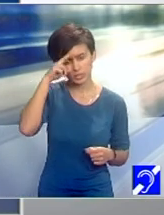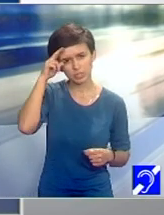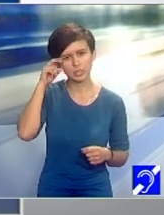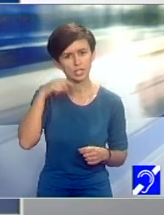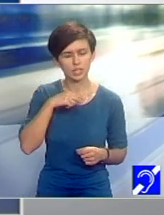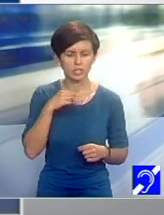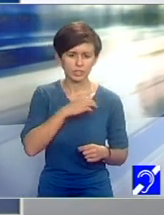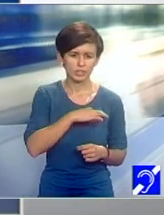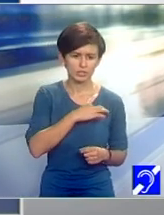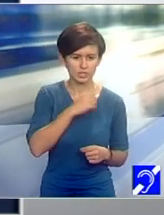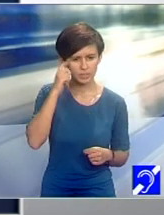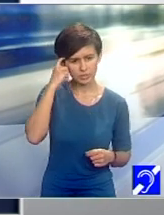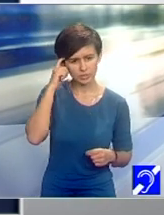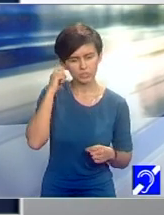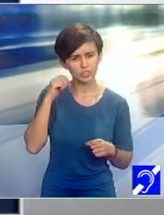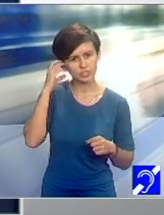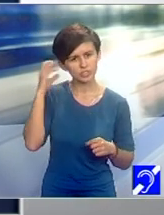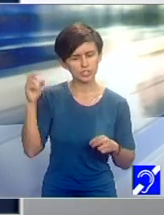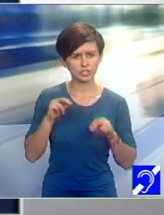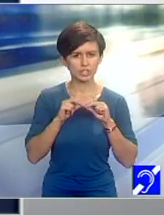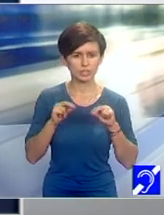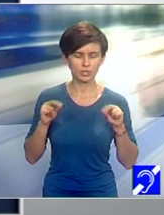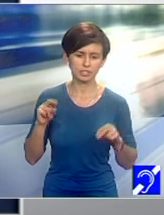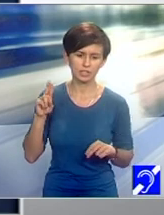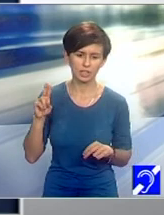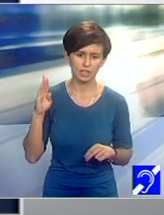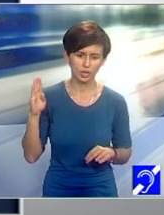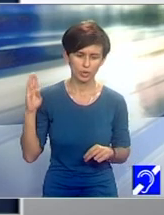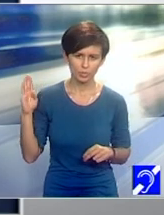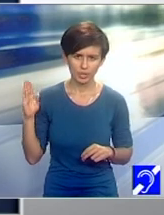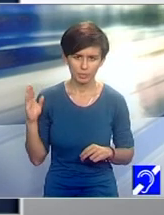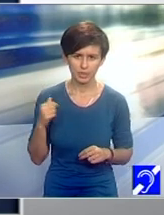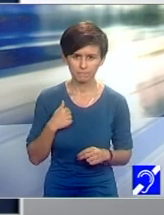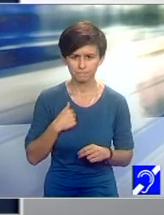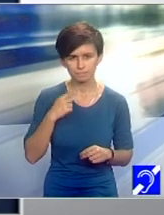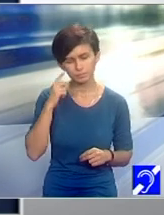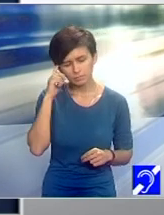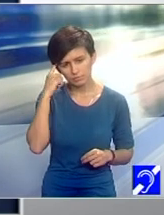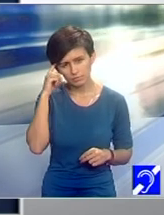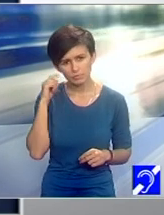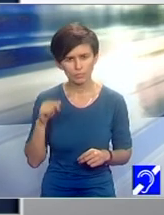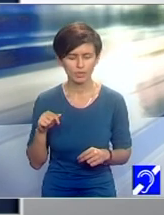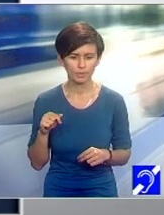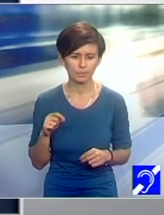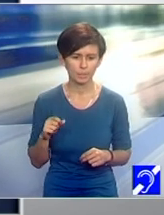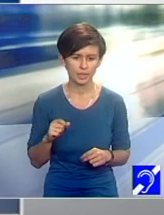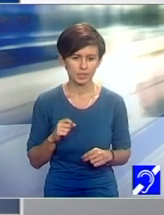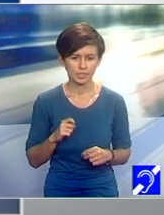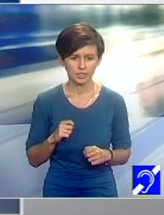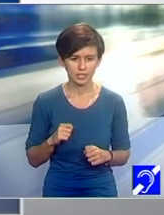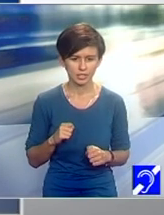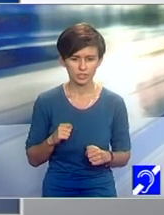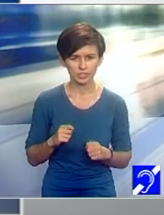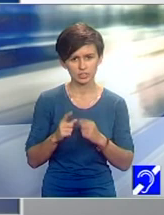Psihologie și Științe ale Educației în cadrul Universității Babeș-Bolyai. Știu că acest modul, dacă o putem numi